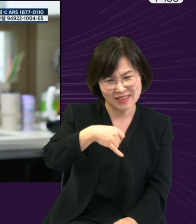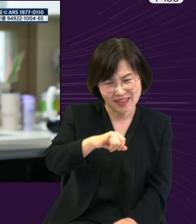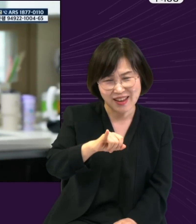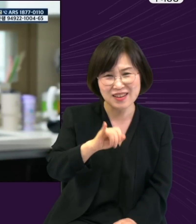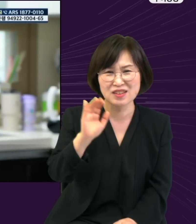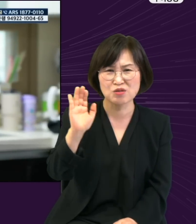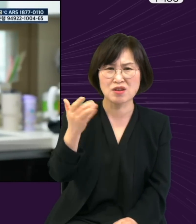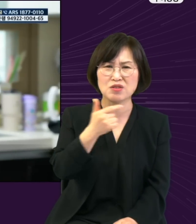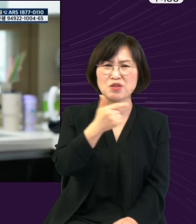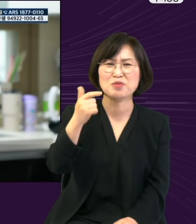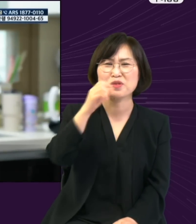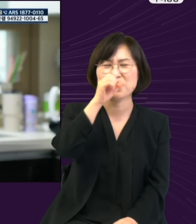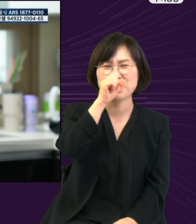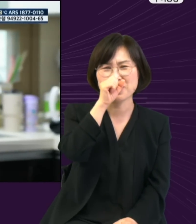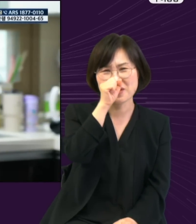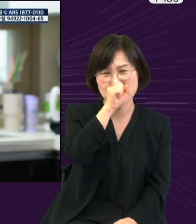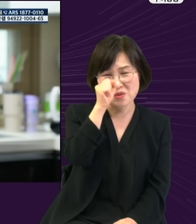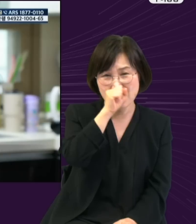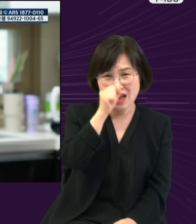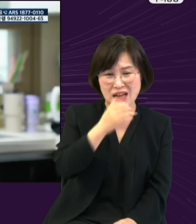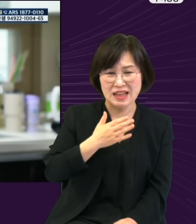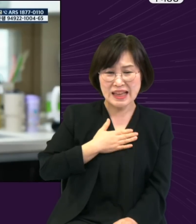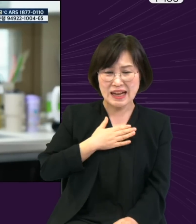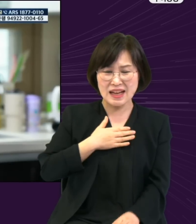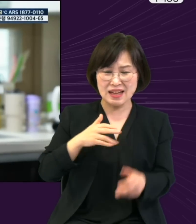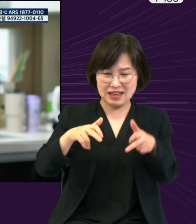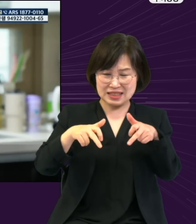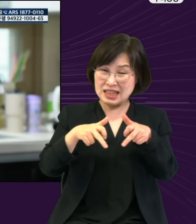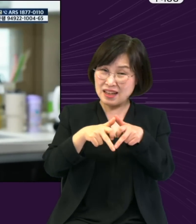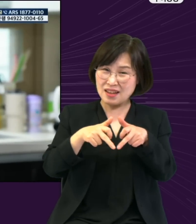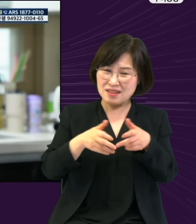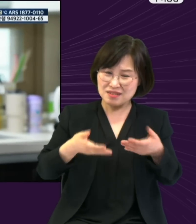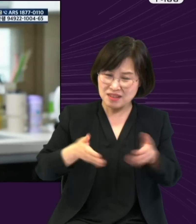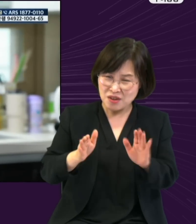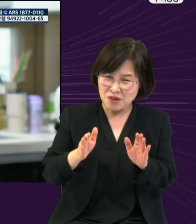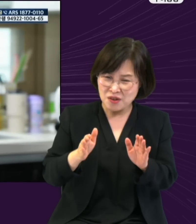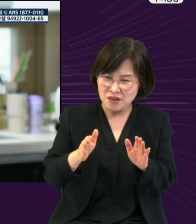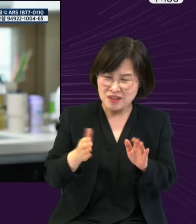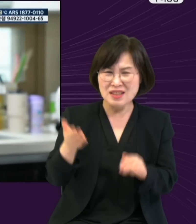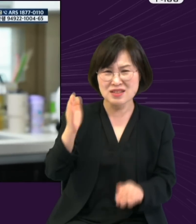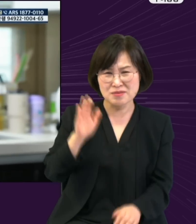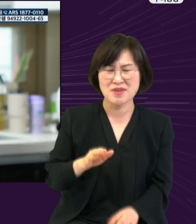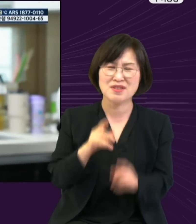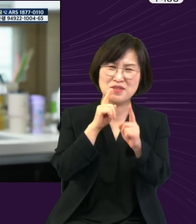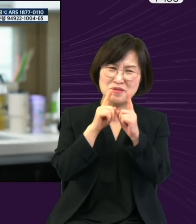너무 좋아. 내가 비록 장애인이지만 이렇게 표현을 많이 해요.